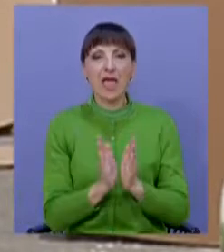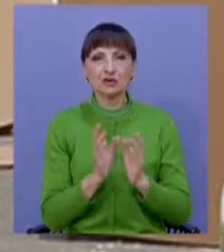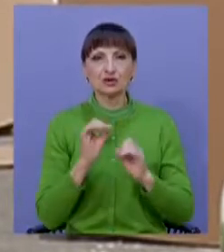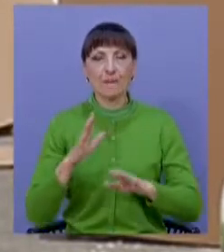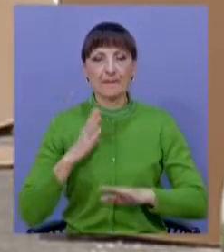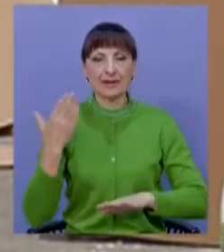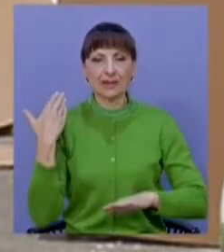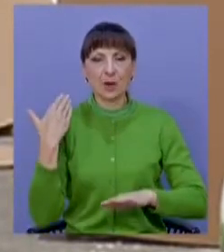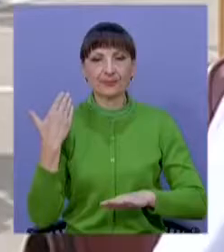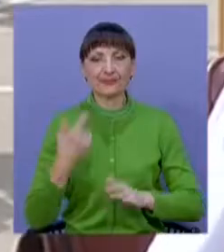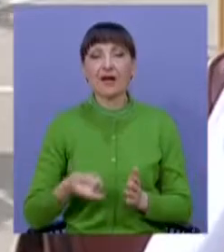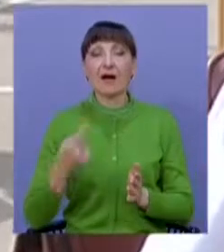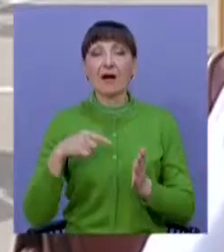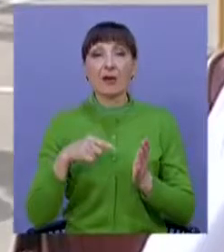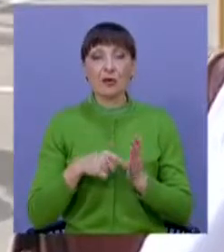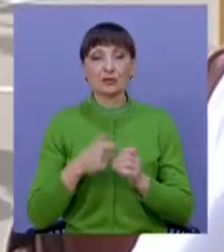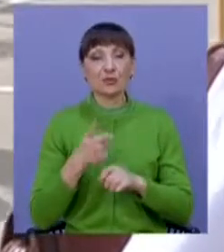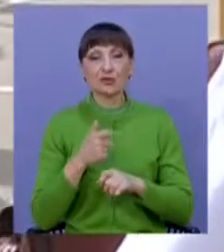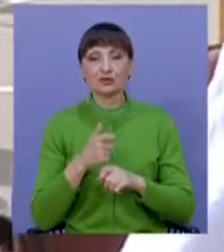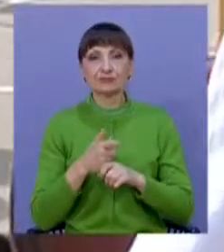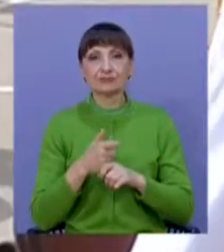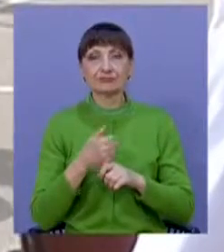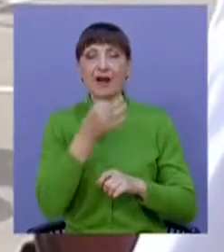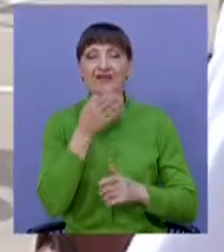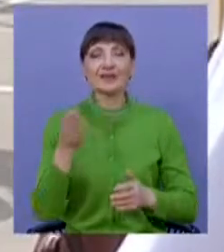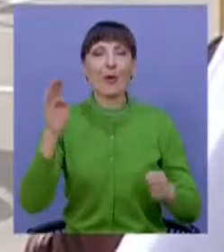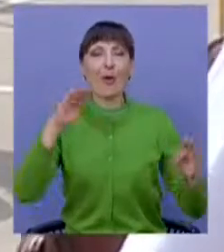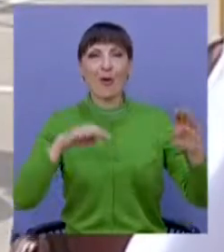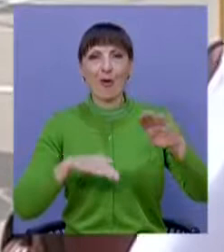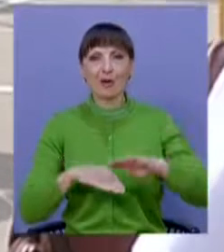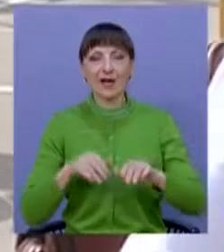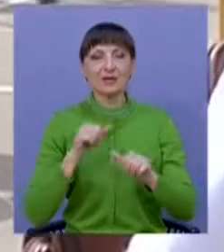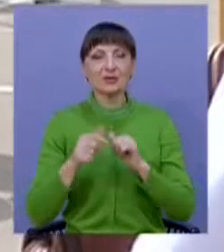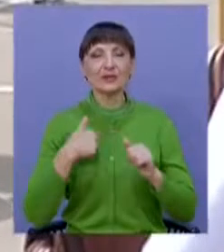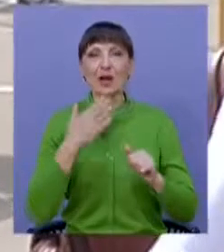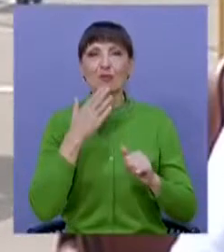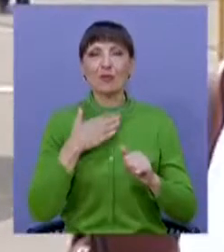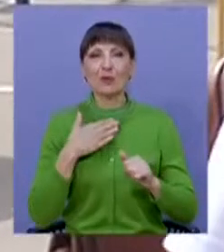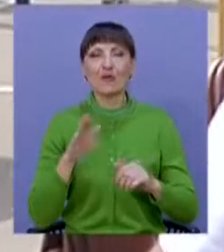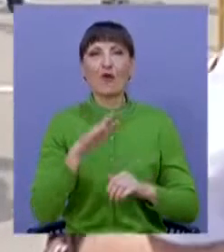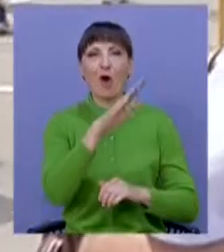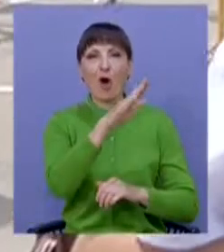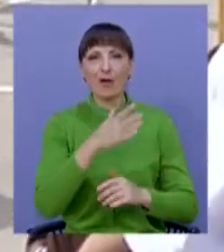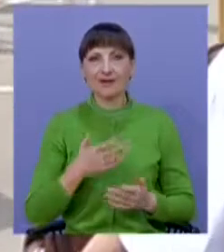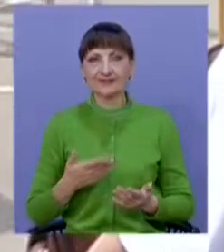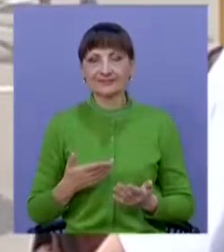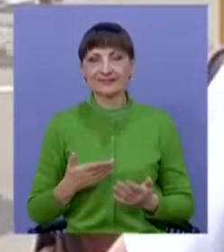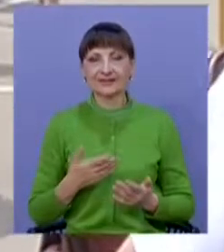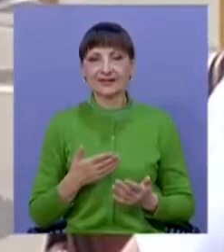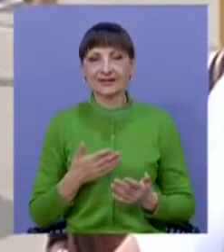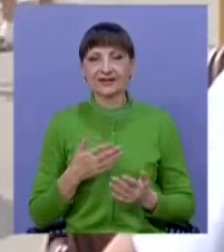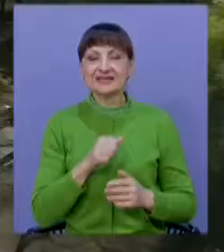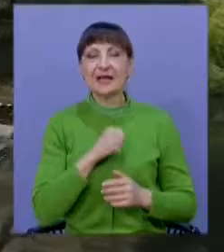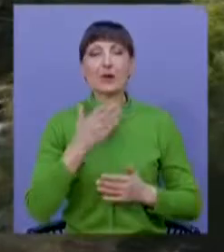Очень красивый город, мне очень сильно нравятся наши горы. Особенно я люблю ходить по горам, подниматься в Карелии.